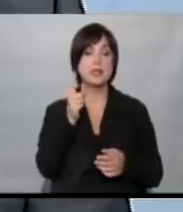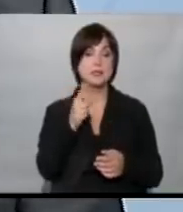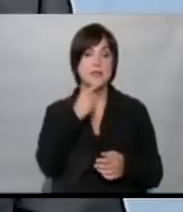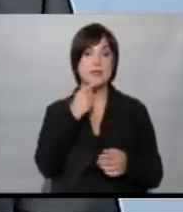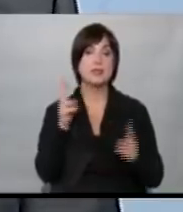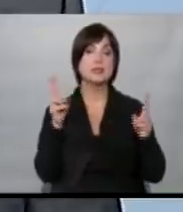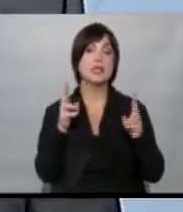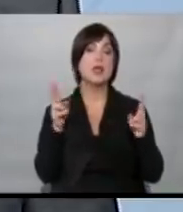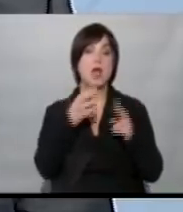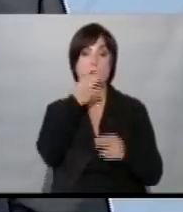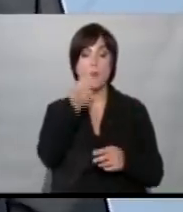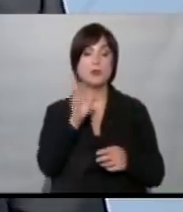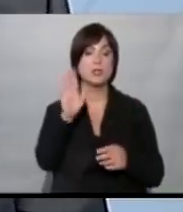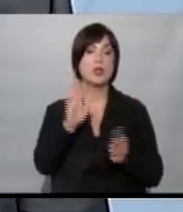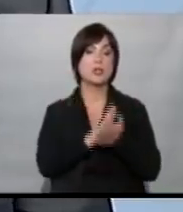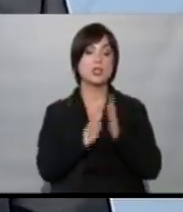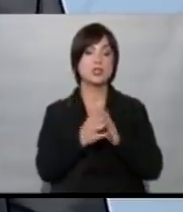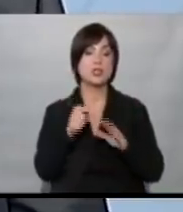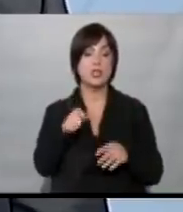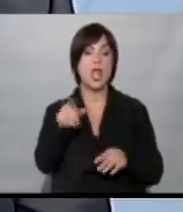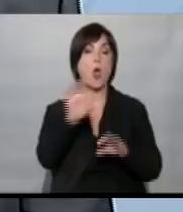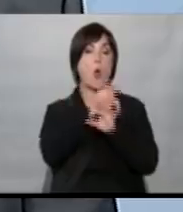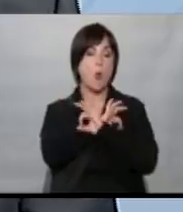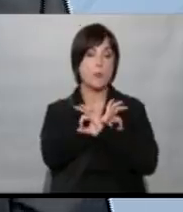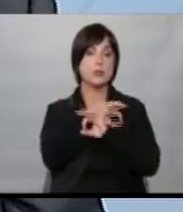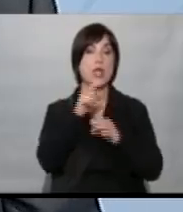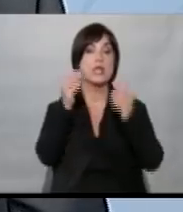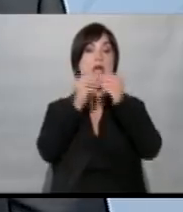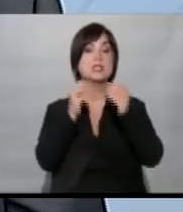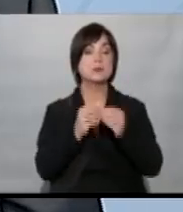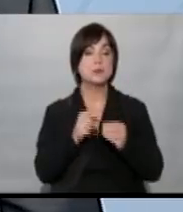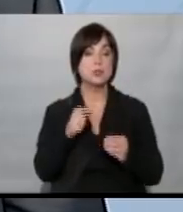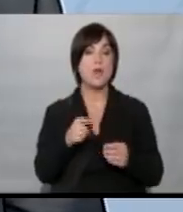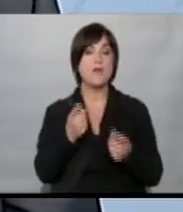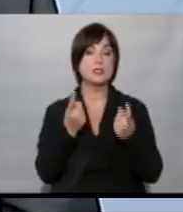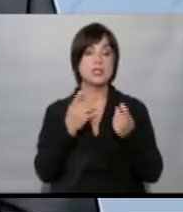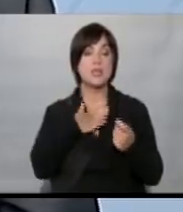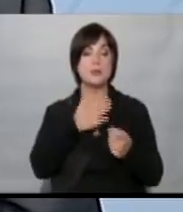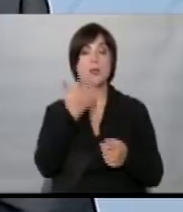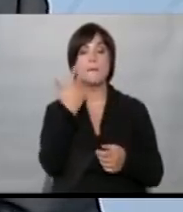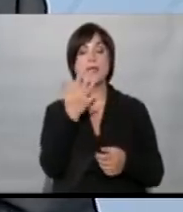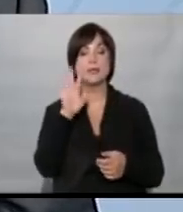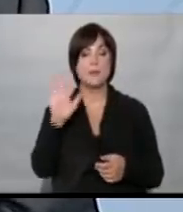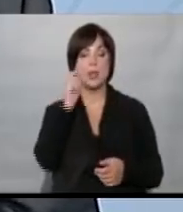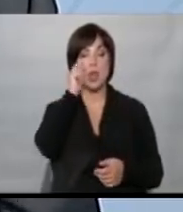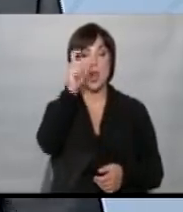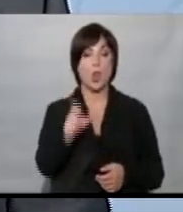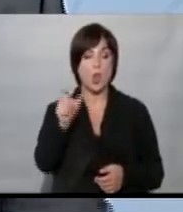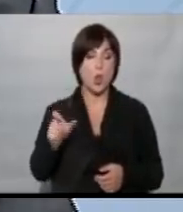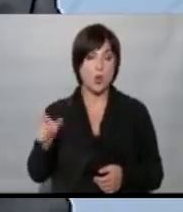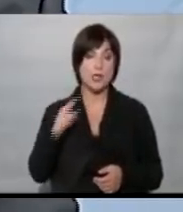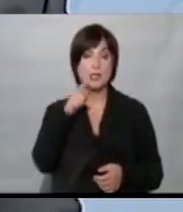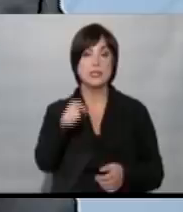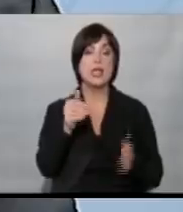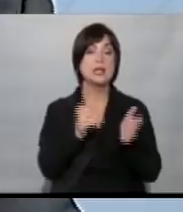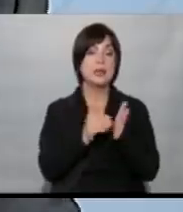видите со жената му, со Живанка. Живанка е умрена. На списокот во оптичари имаше 55 души. Тие